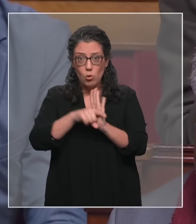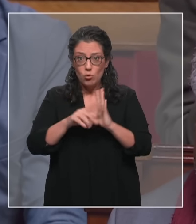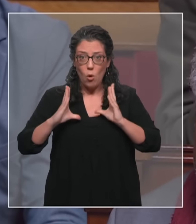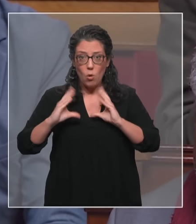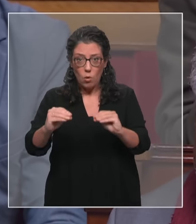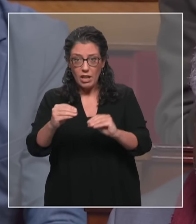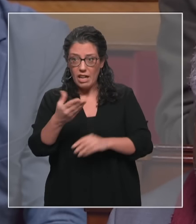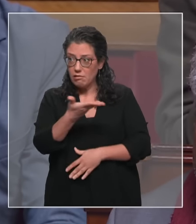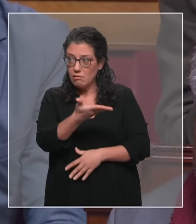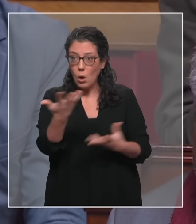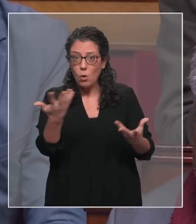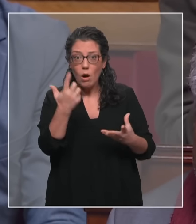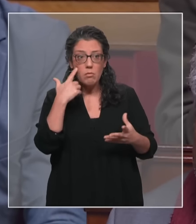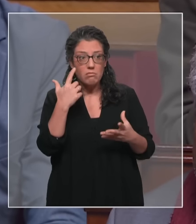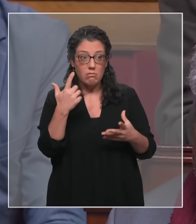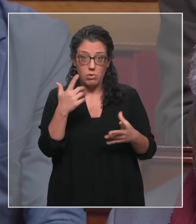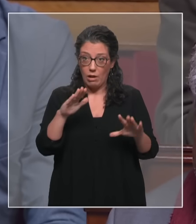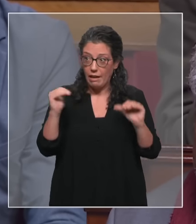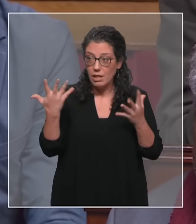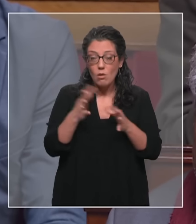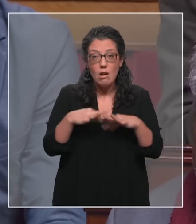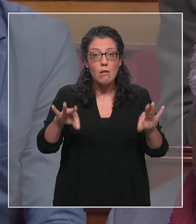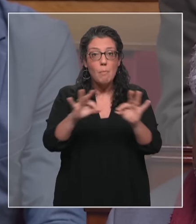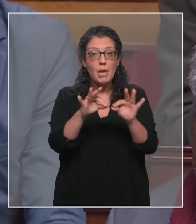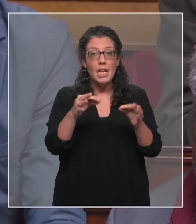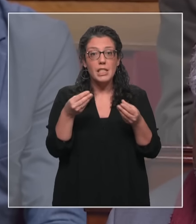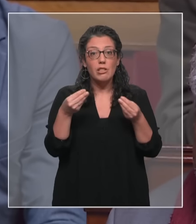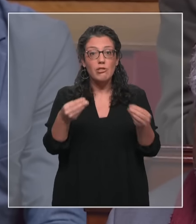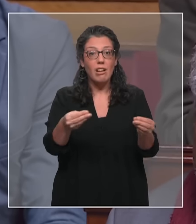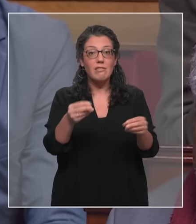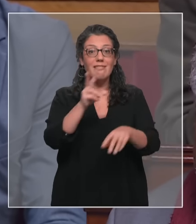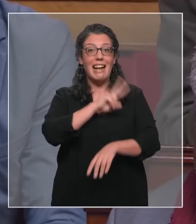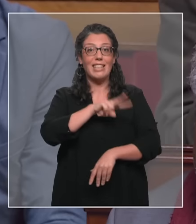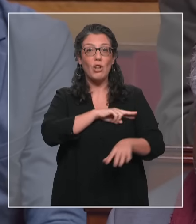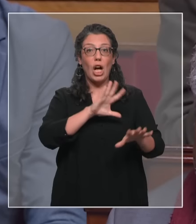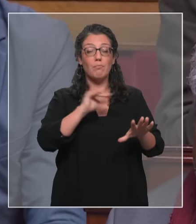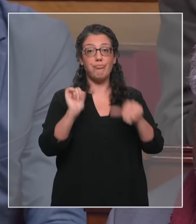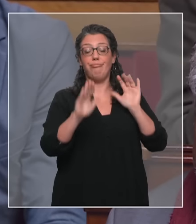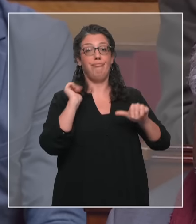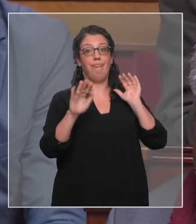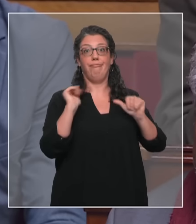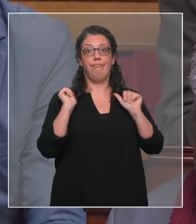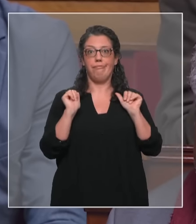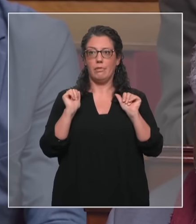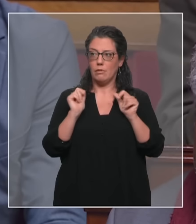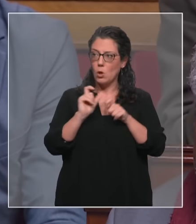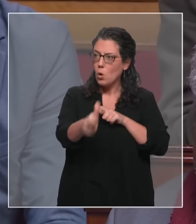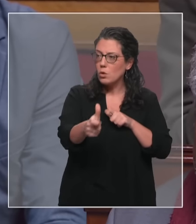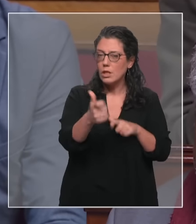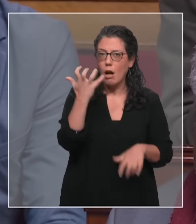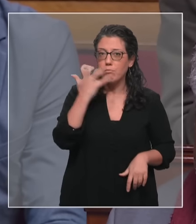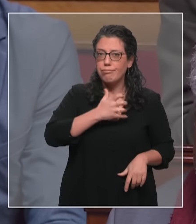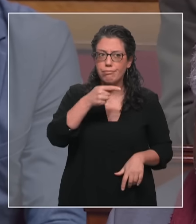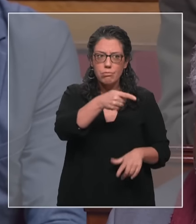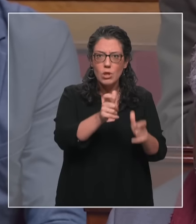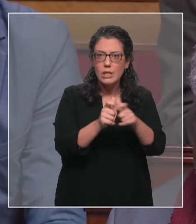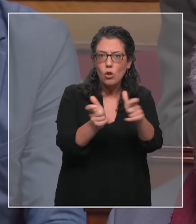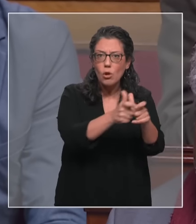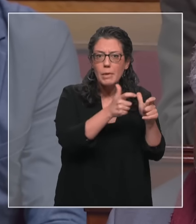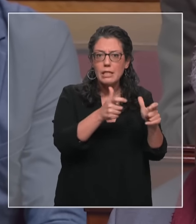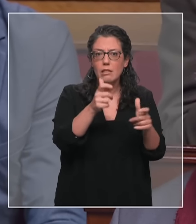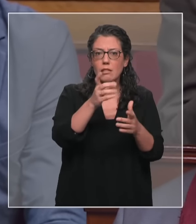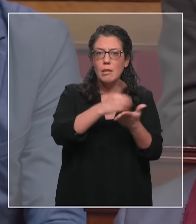de voir nos pays se transformer en désert assurantiel avec des conséquences dramatiques sur les entreprises, Merci. Les